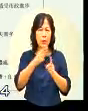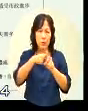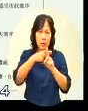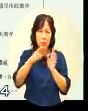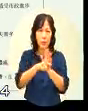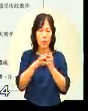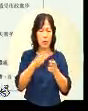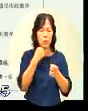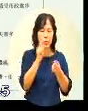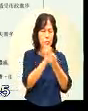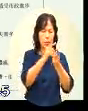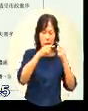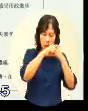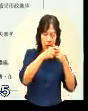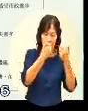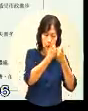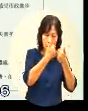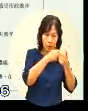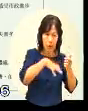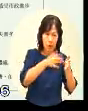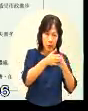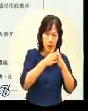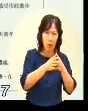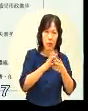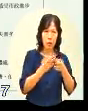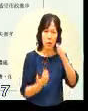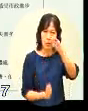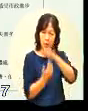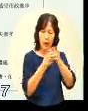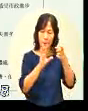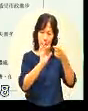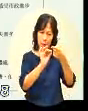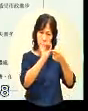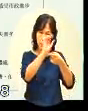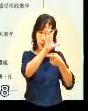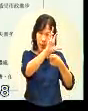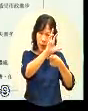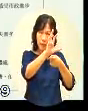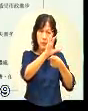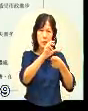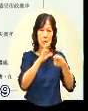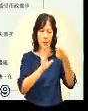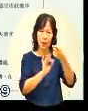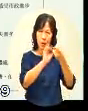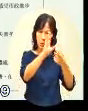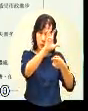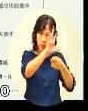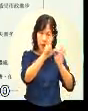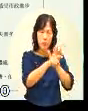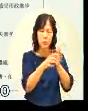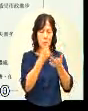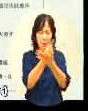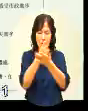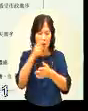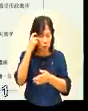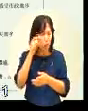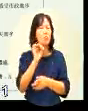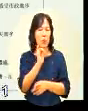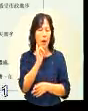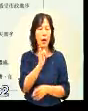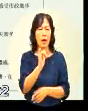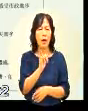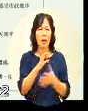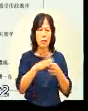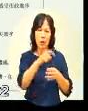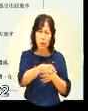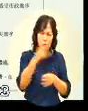考会要的资料。所以我们有高达八成，市长你有高达八成的一个满意度。那这